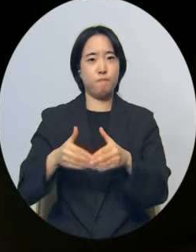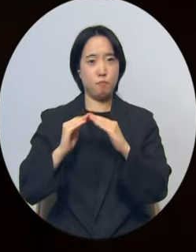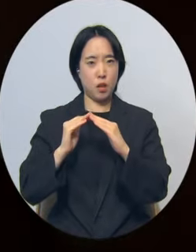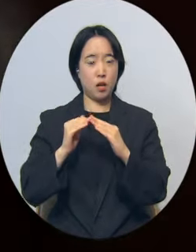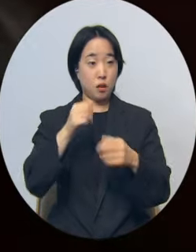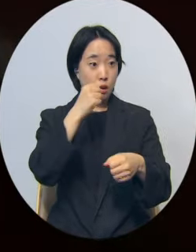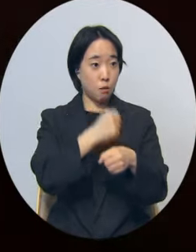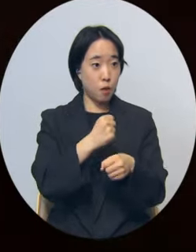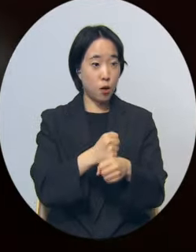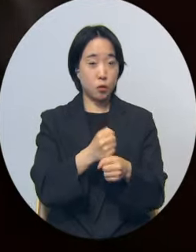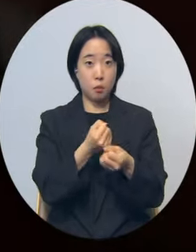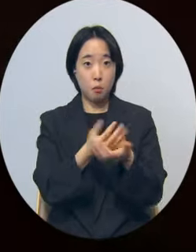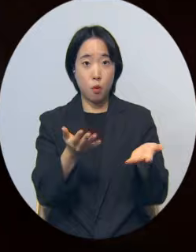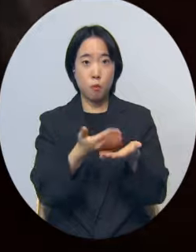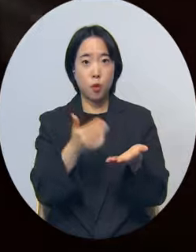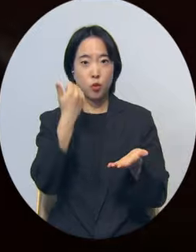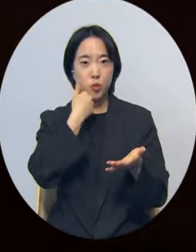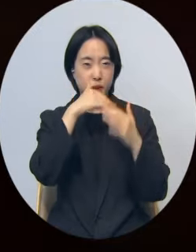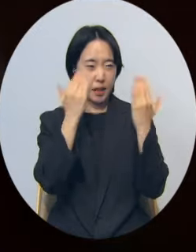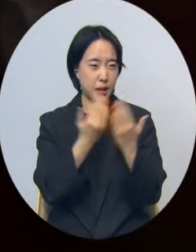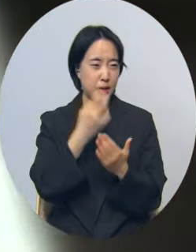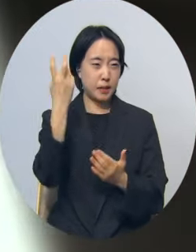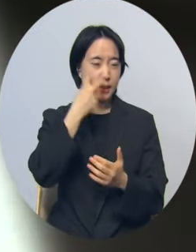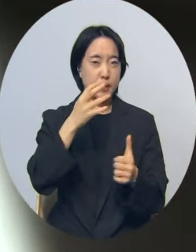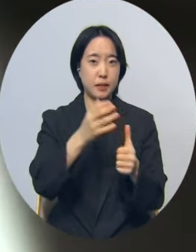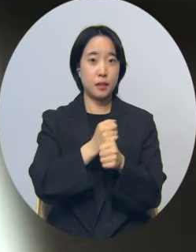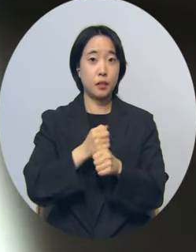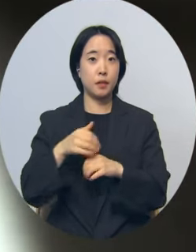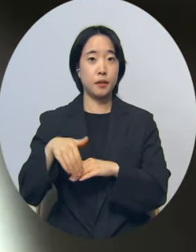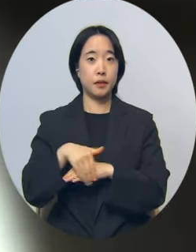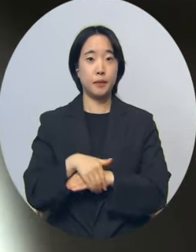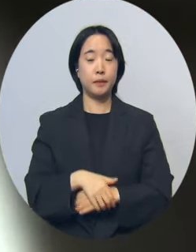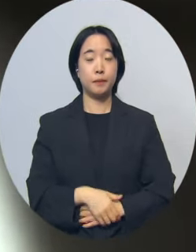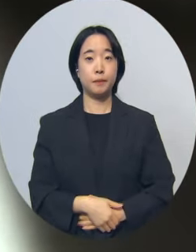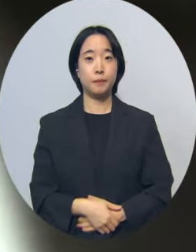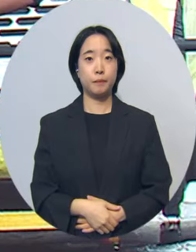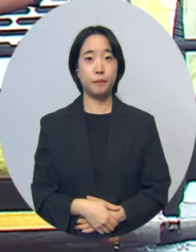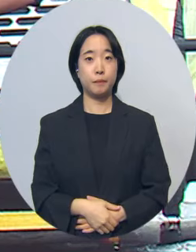추적해 검거하겠다고 밝혔습니다. KTV 김용민입니다.